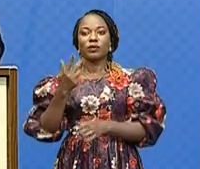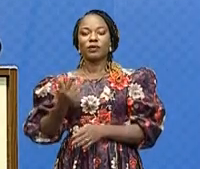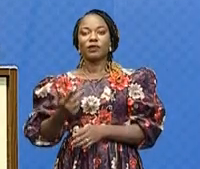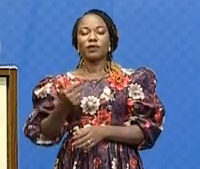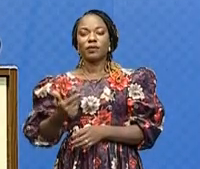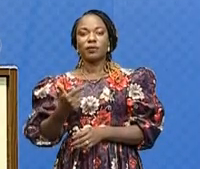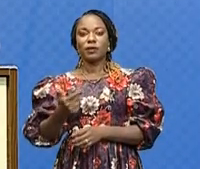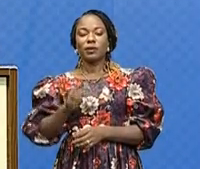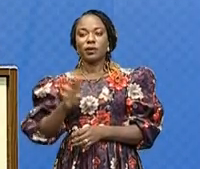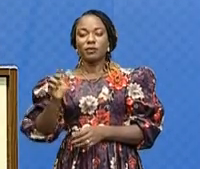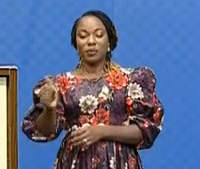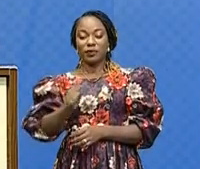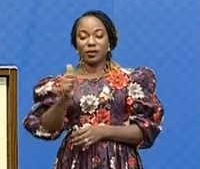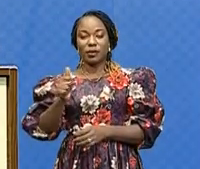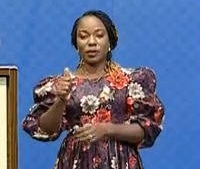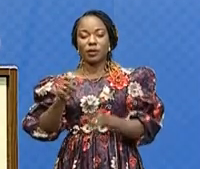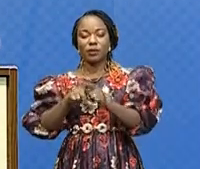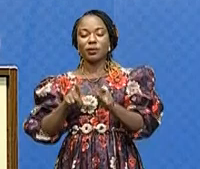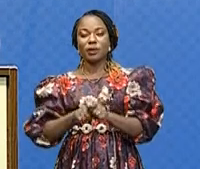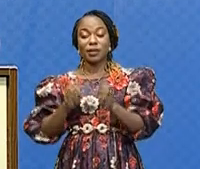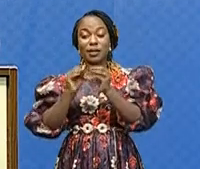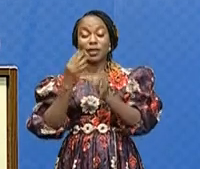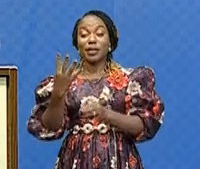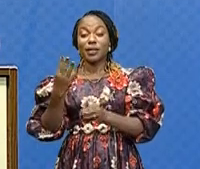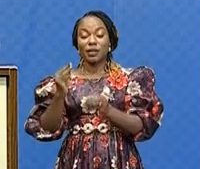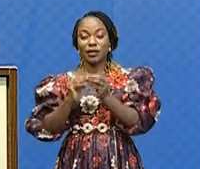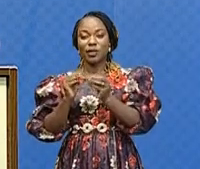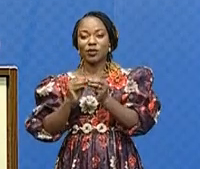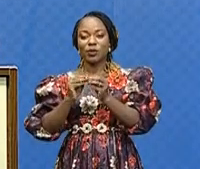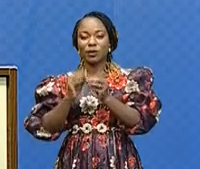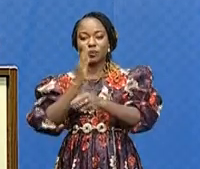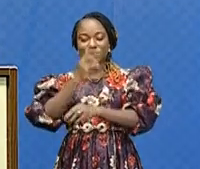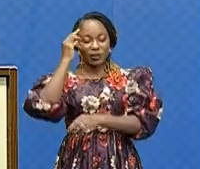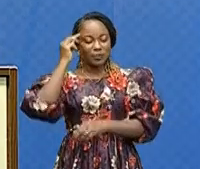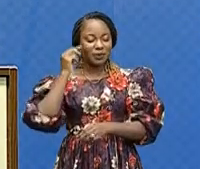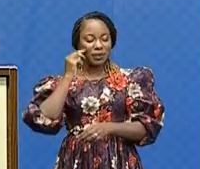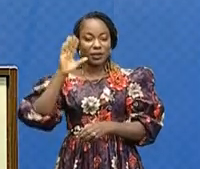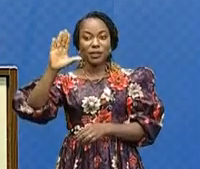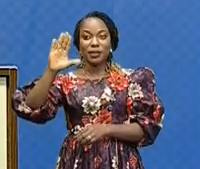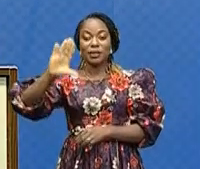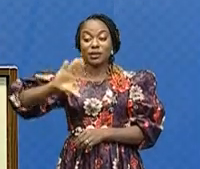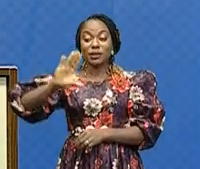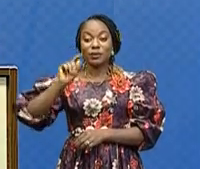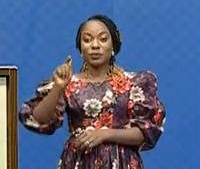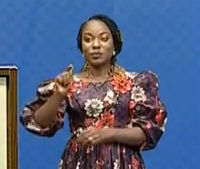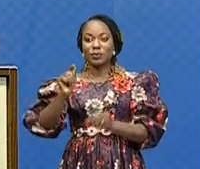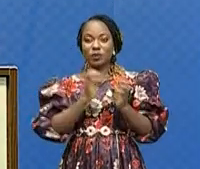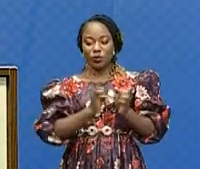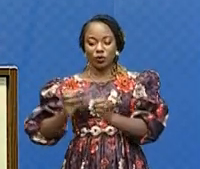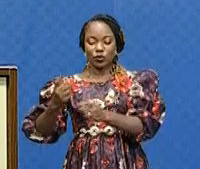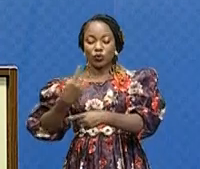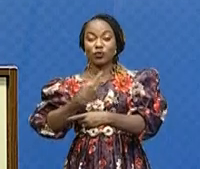11 février 2022 par visioconférence, la 40e réunion du Conseil des ministres. 5 points étaient inscrits à l'ordre du